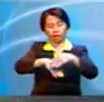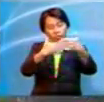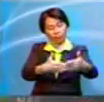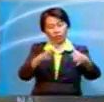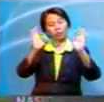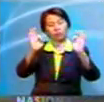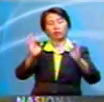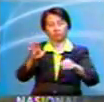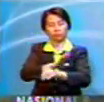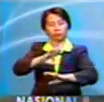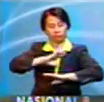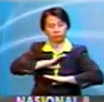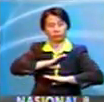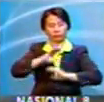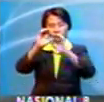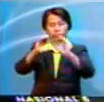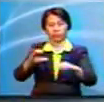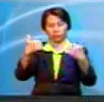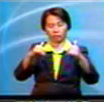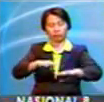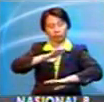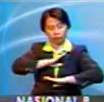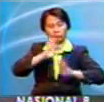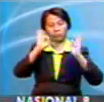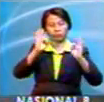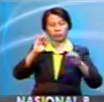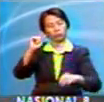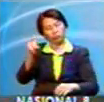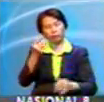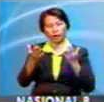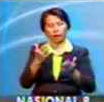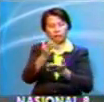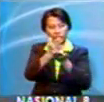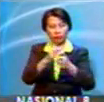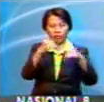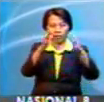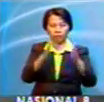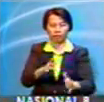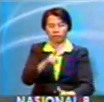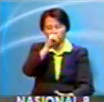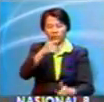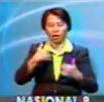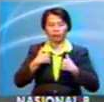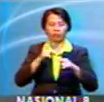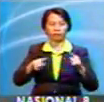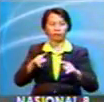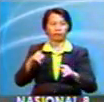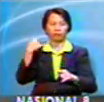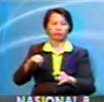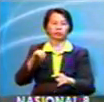hati. Cara permainan pun cukup berpuas hati, cuma mungkin ada beberapa pemain yang sepatutnya ada tapi tak